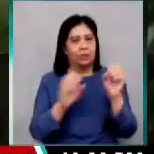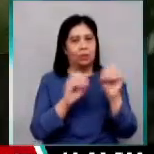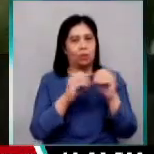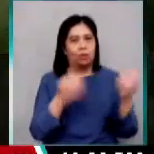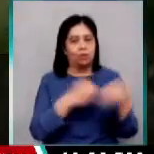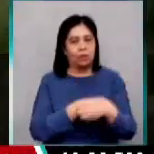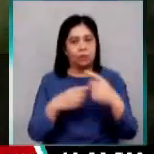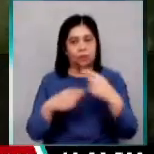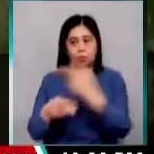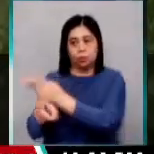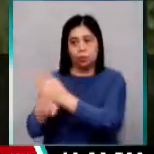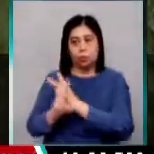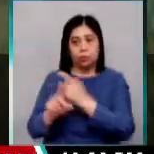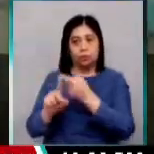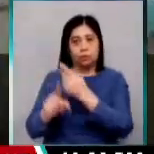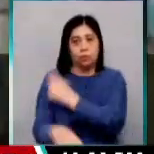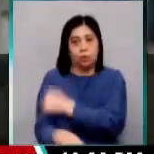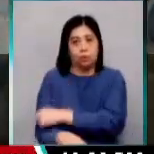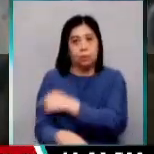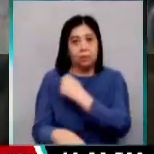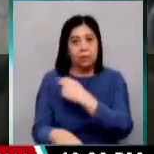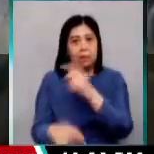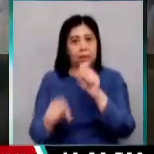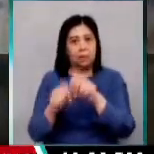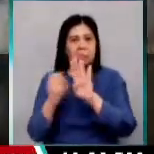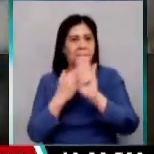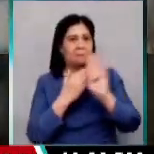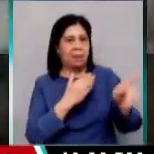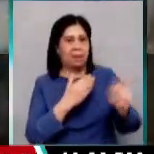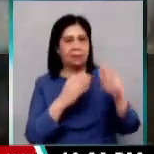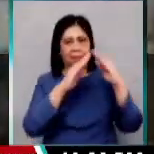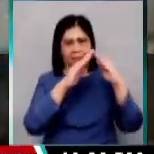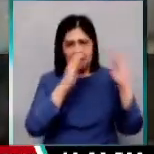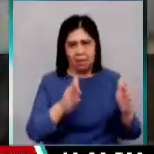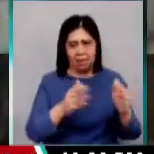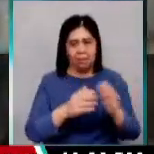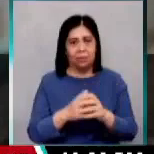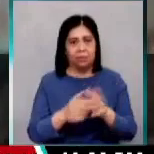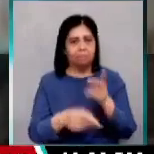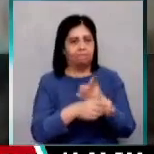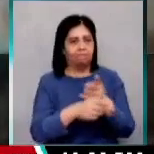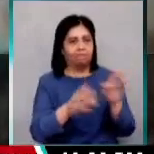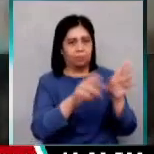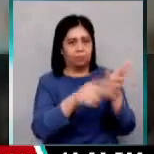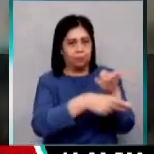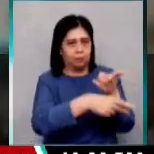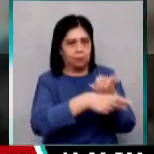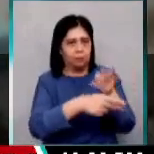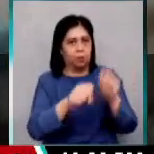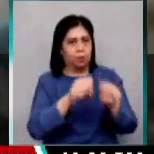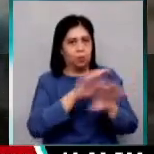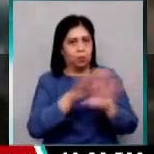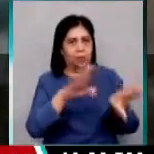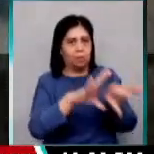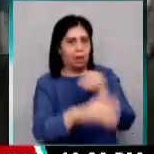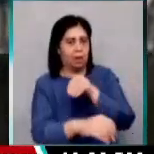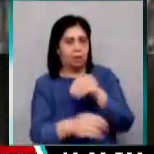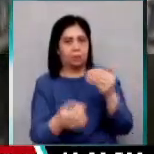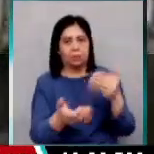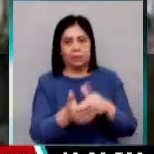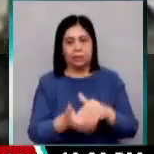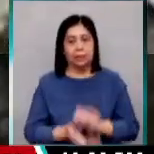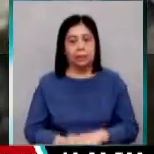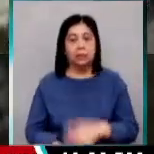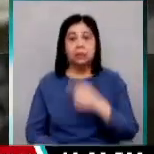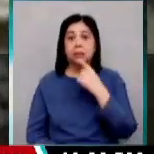lalaki sa ospital para ibalik siya sa bahay. Bantay sarado din siya ngayon para di makalabas ulit. Ayon sa